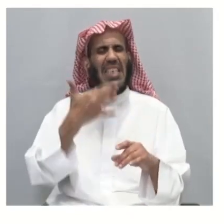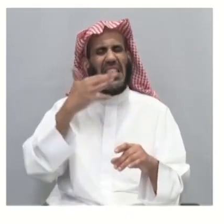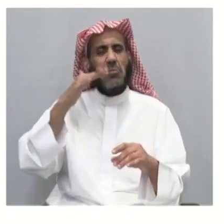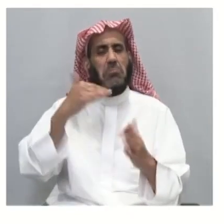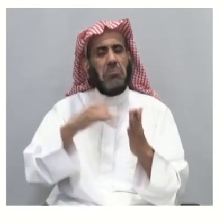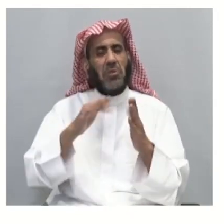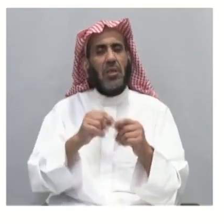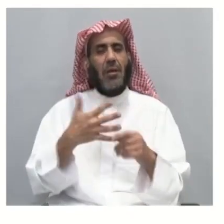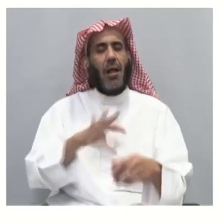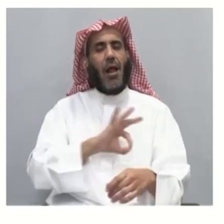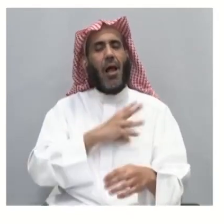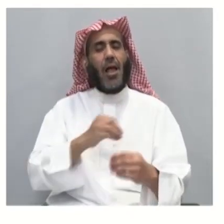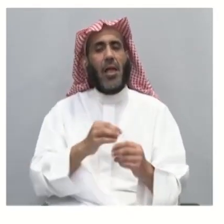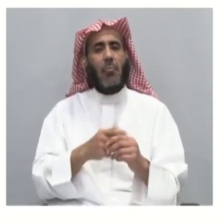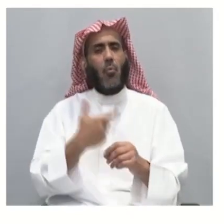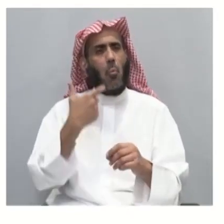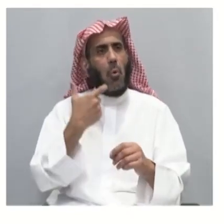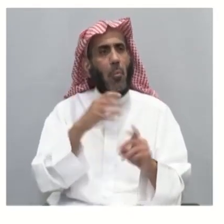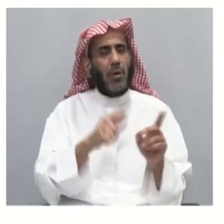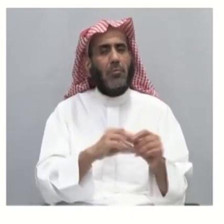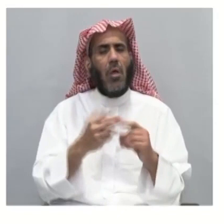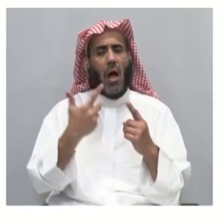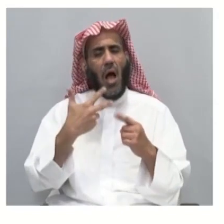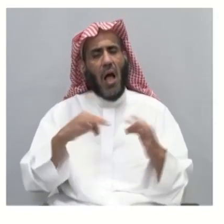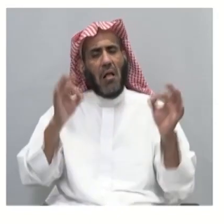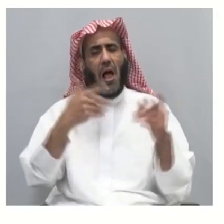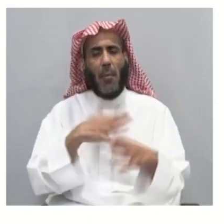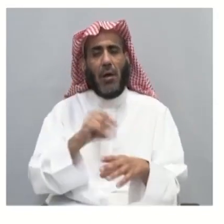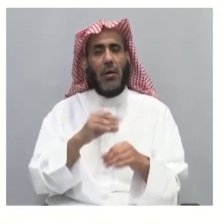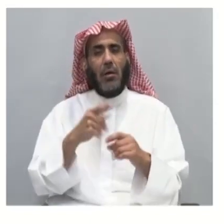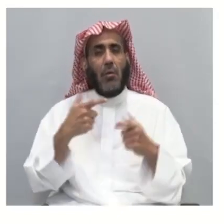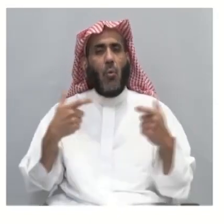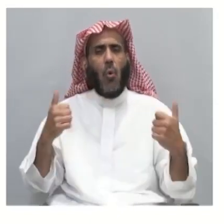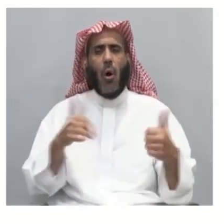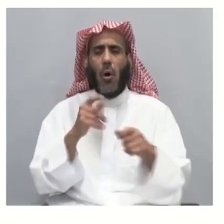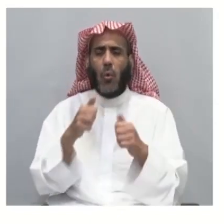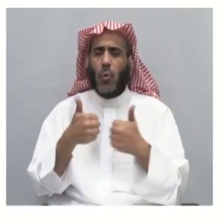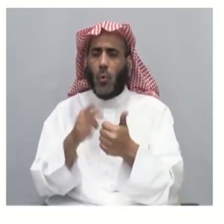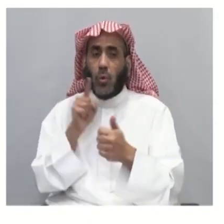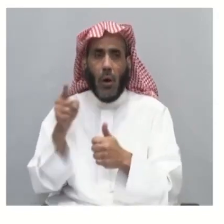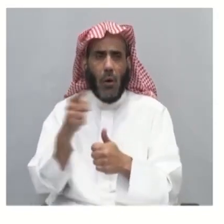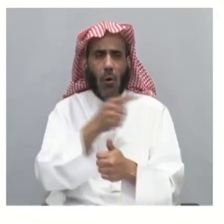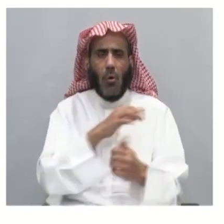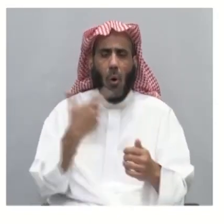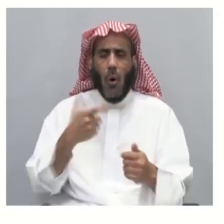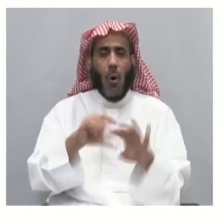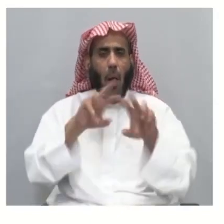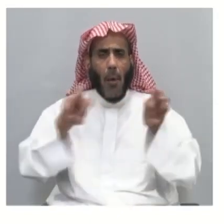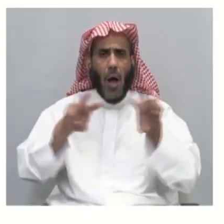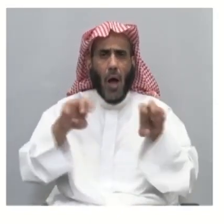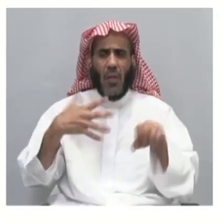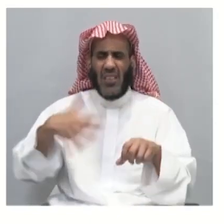رحيم وحريص وهذه عاده الاباء دوره هنا يرعى الاسره ويبحث بعد ذلك عن طفله